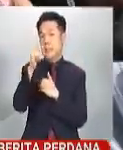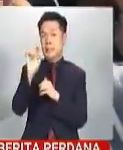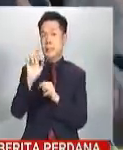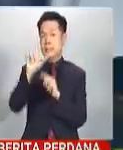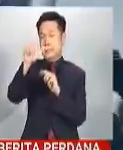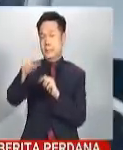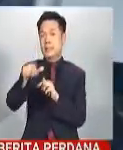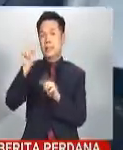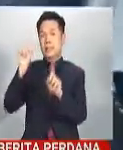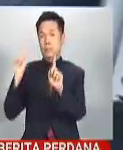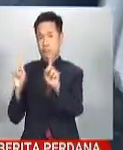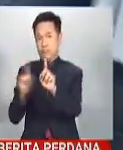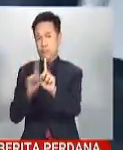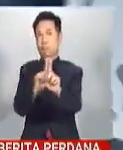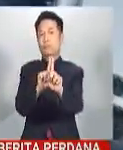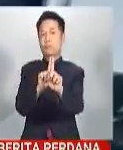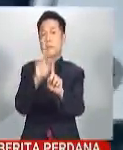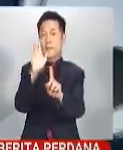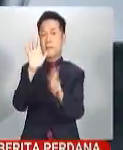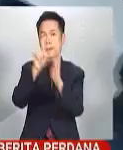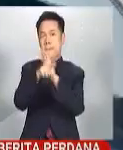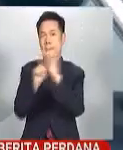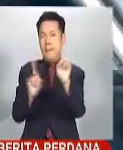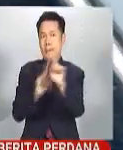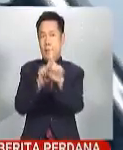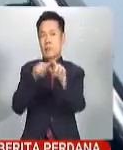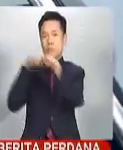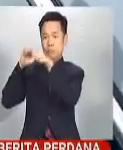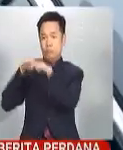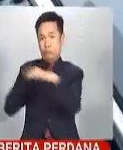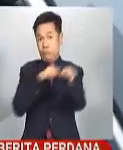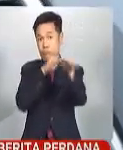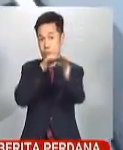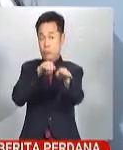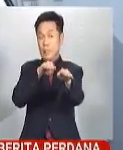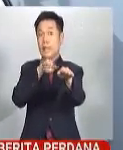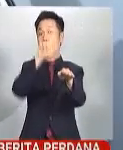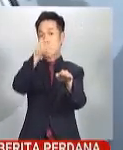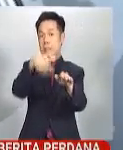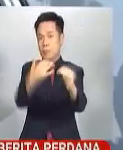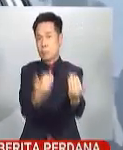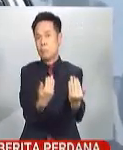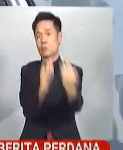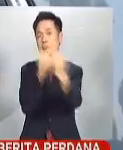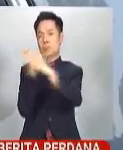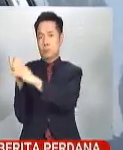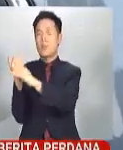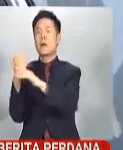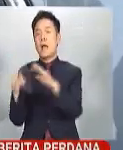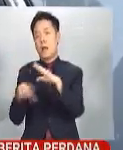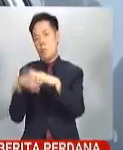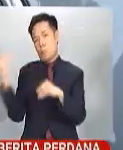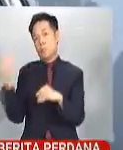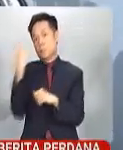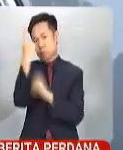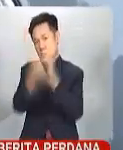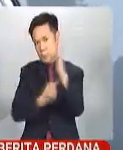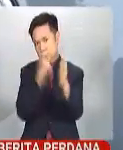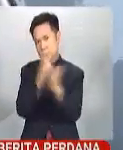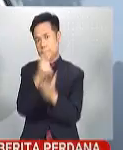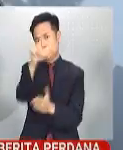minit kemudian. Kenderaan ketiga-tiga pemimpin dilihat keluar dari perkarangan istana sejam kemudian.